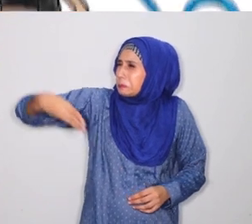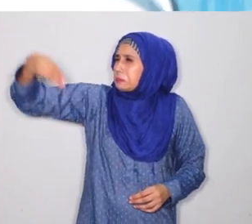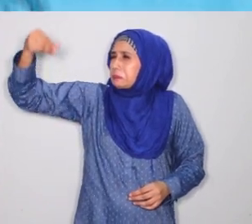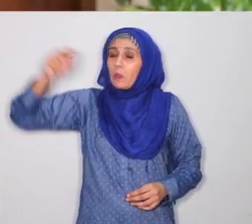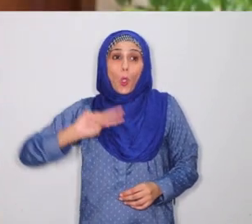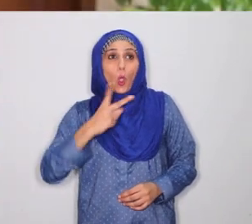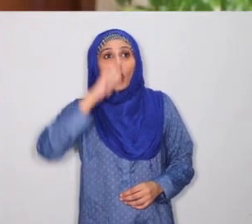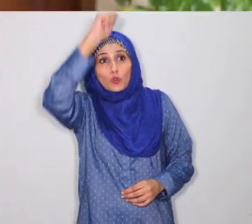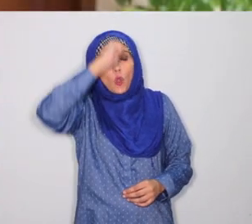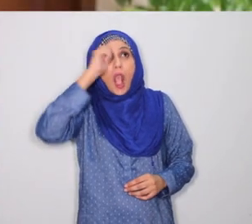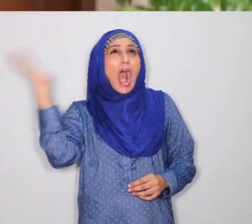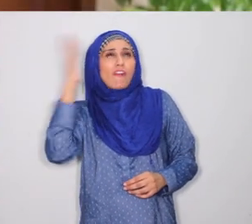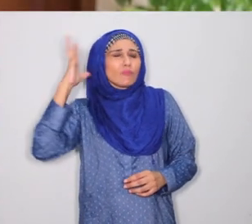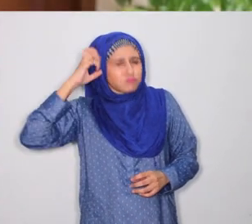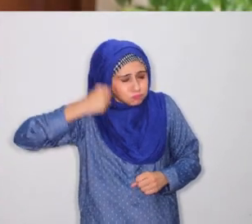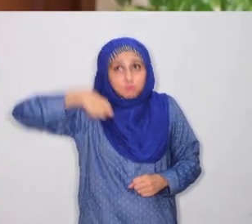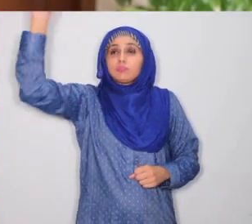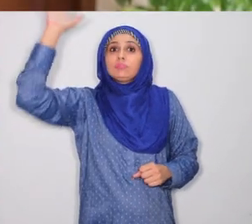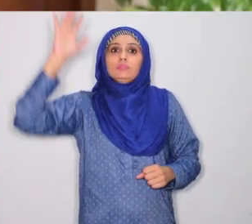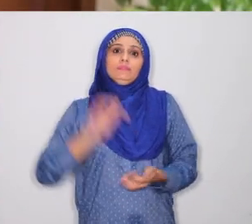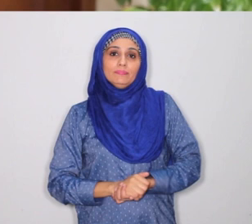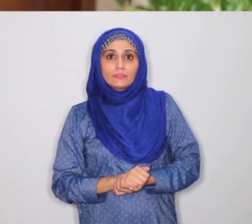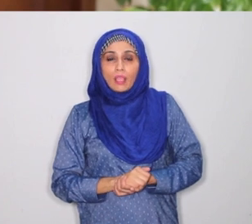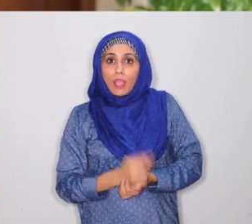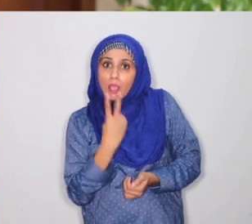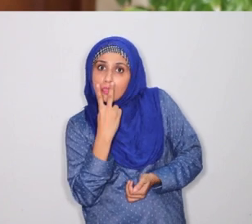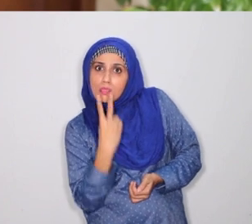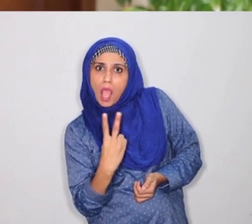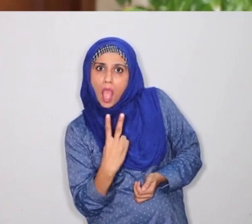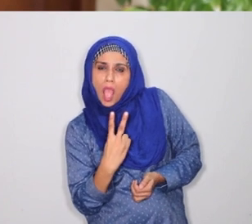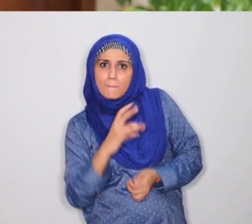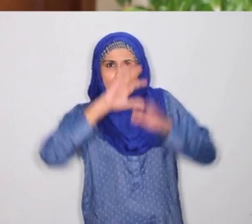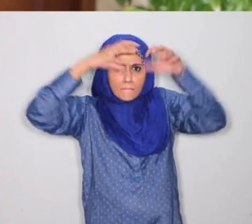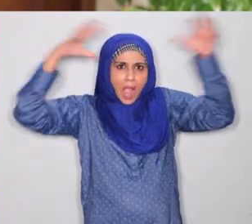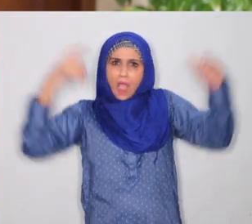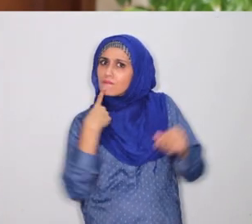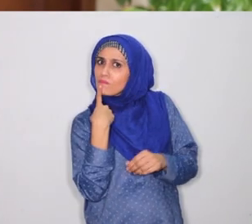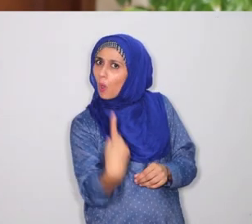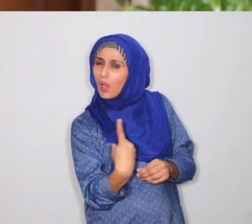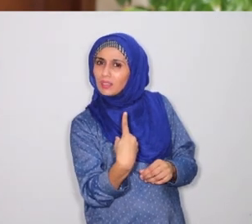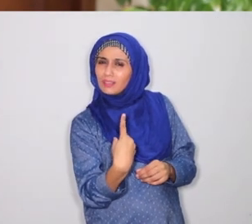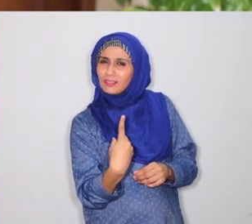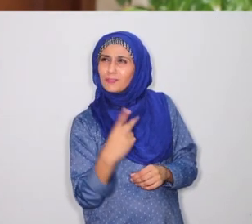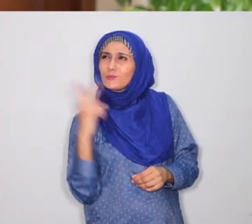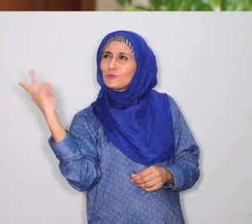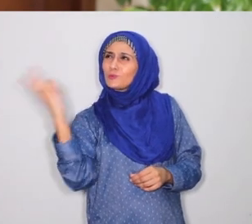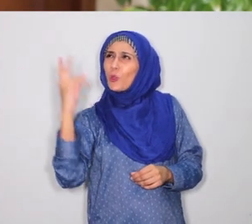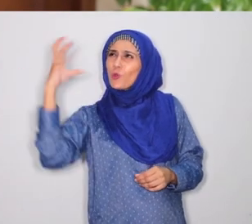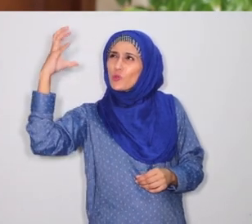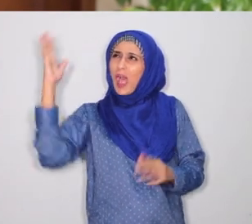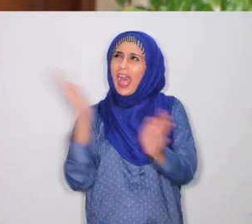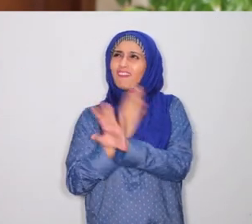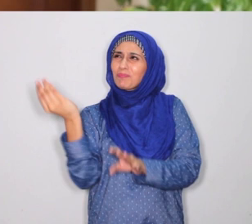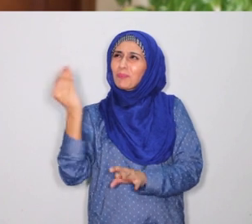गिरी। ये देखकर बादल बोला, तुम दोनों से नहीं होगा,